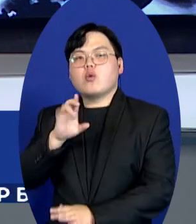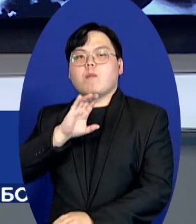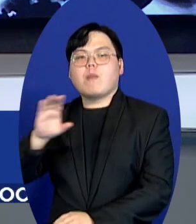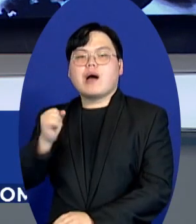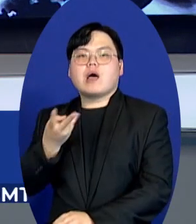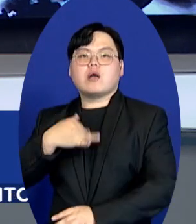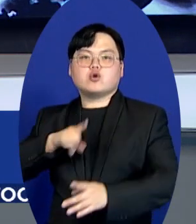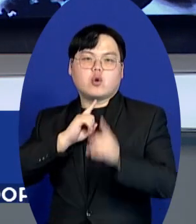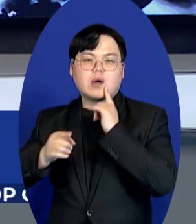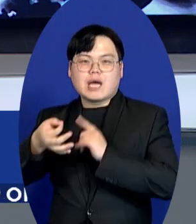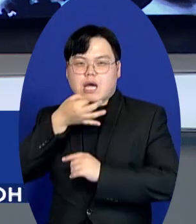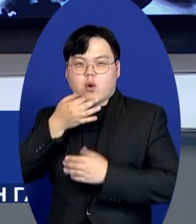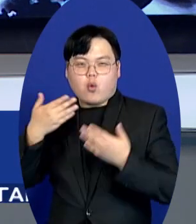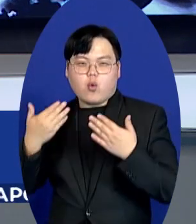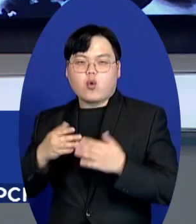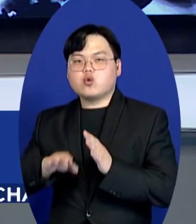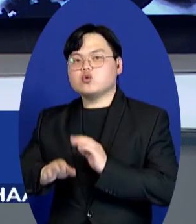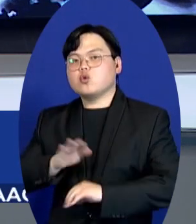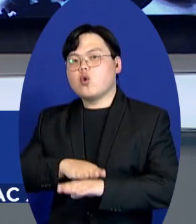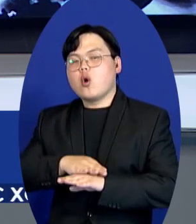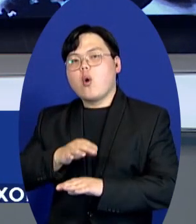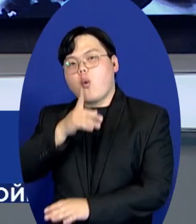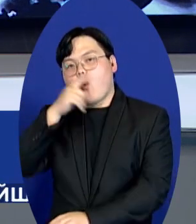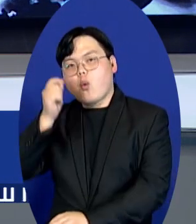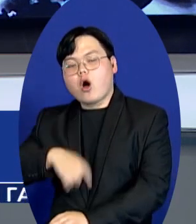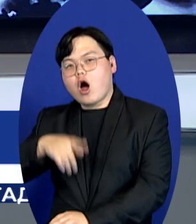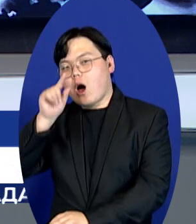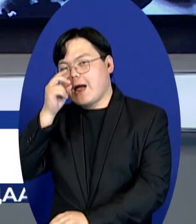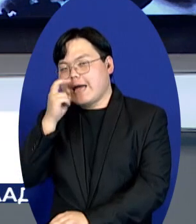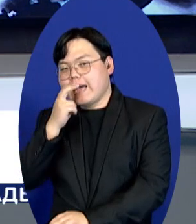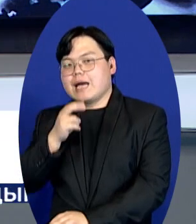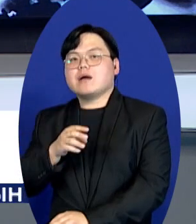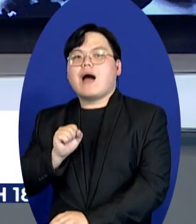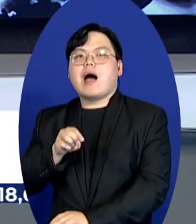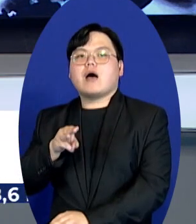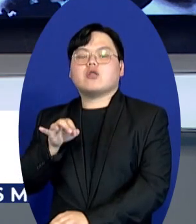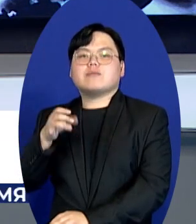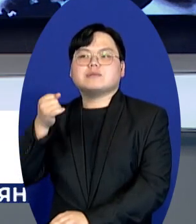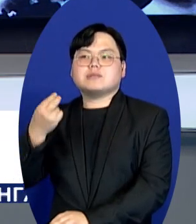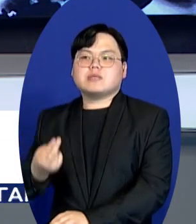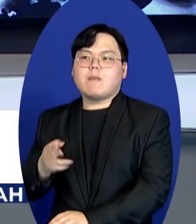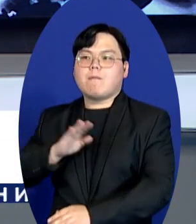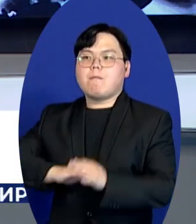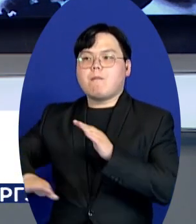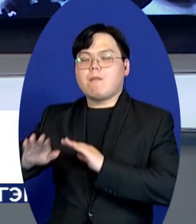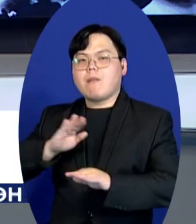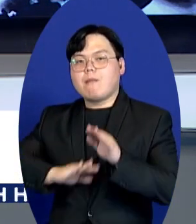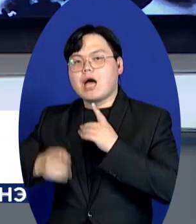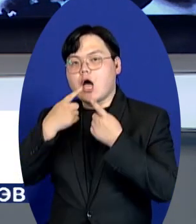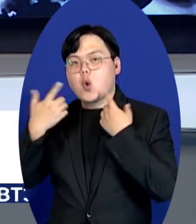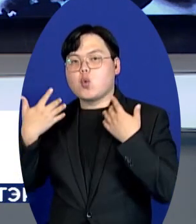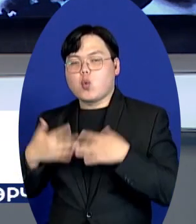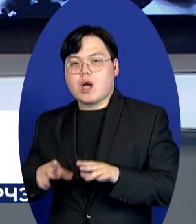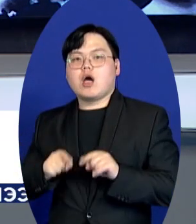аюулгүй зөвлөл шуурхай хуралдаж, зүүн өмнөд Украин дахь Орсын хяналтанд байгаа Запорожийн атом зэрэглэл станцын нөхцөл байдлыг хэлэлцсэн байна. Энэ